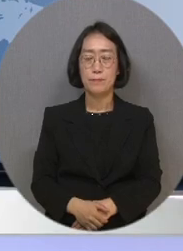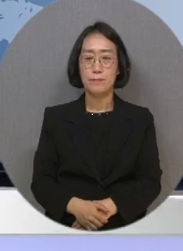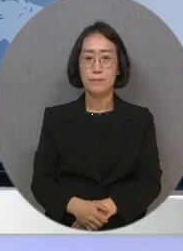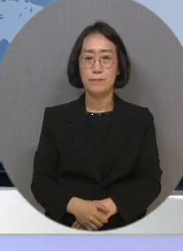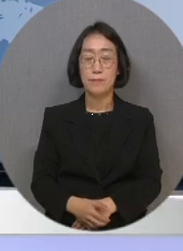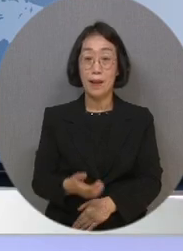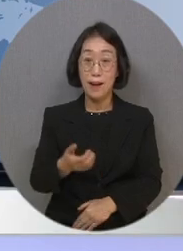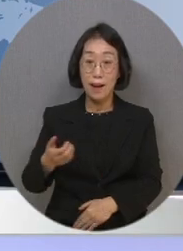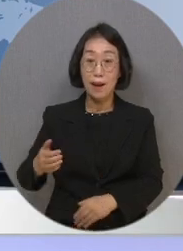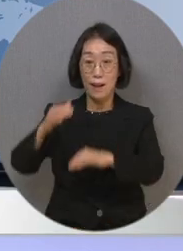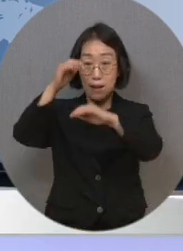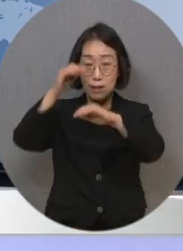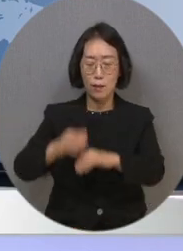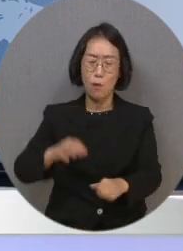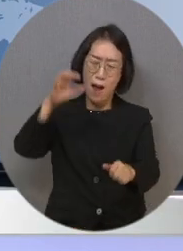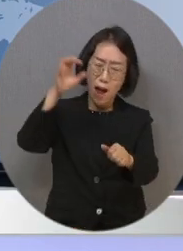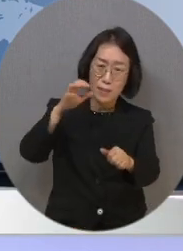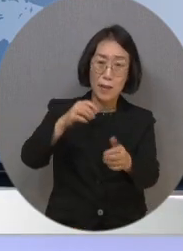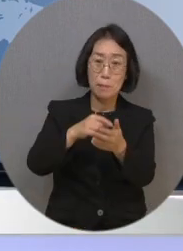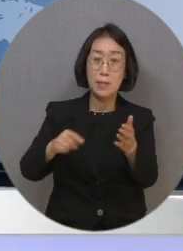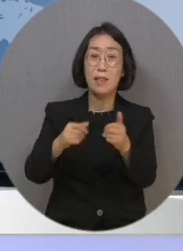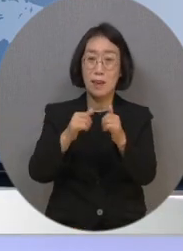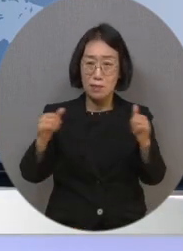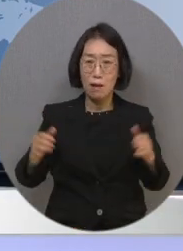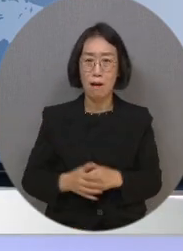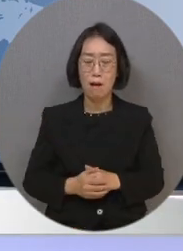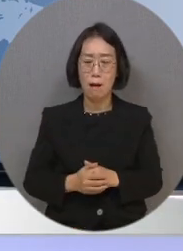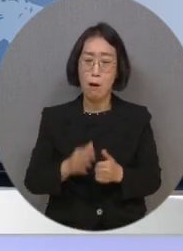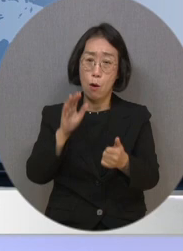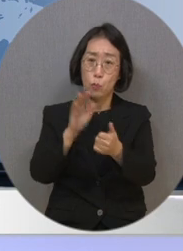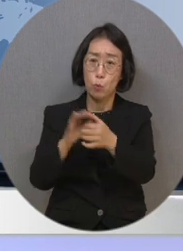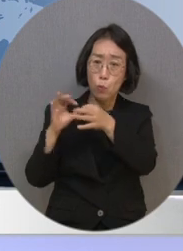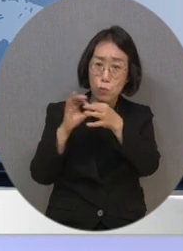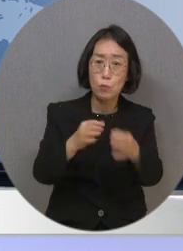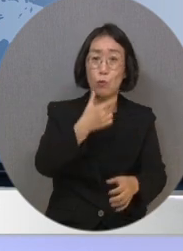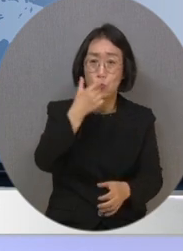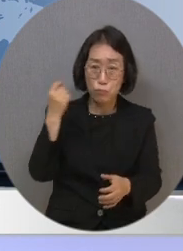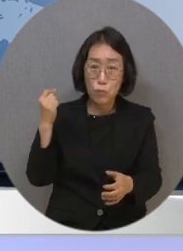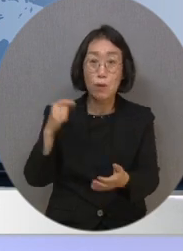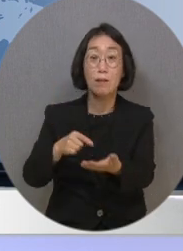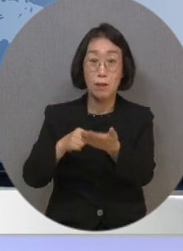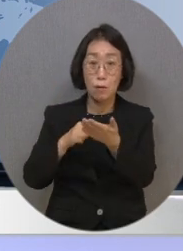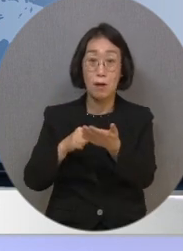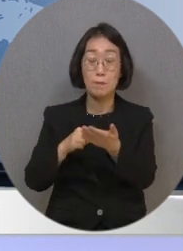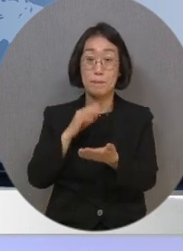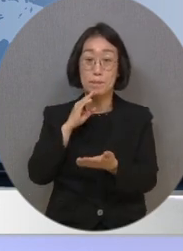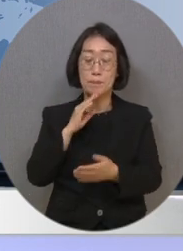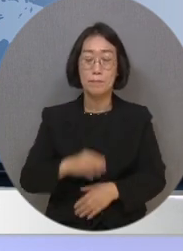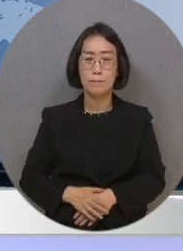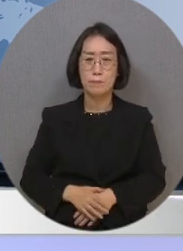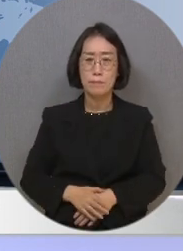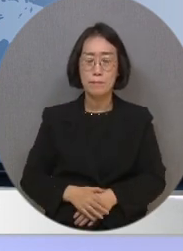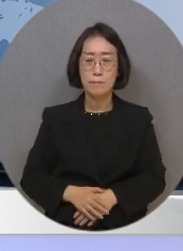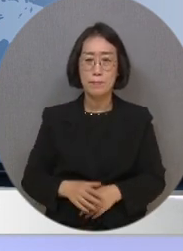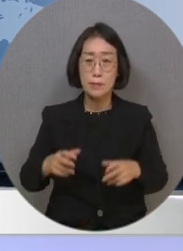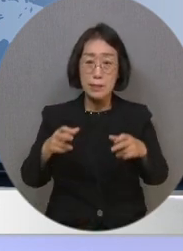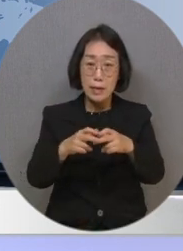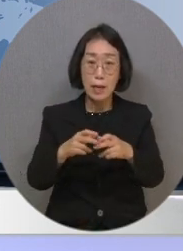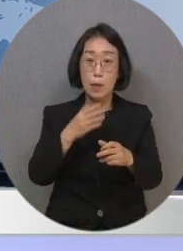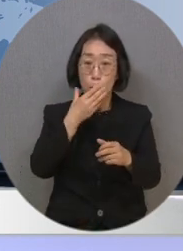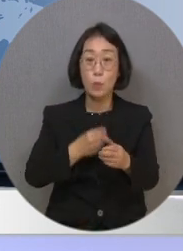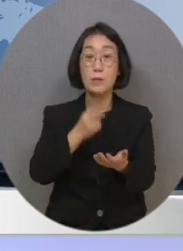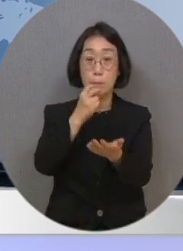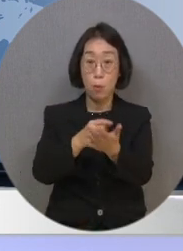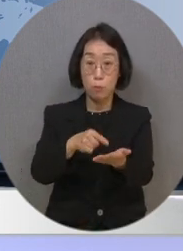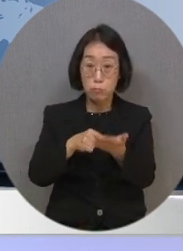앞선 뉴스에서 학대피해 장애인에 대한 사후 지원이 부족하다는 소식 전해드렸습니다 장애인 복지법에 따른